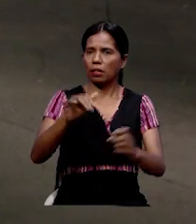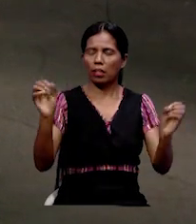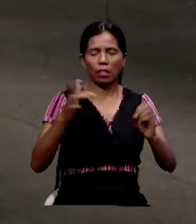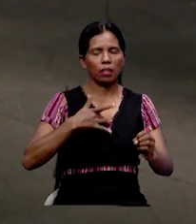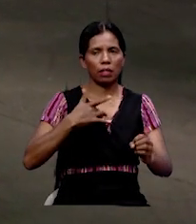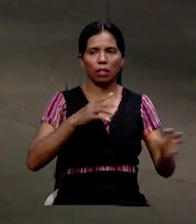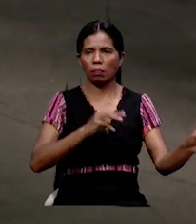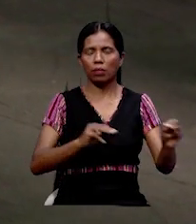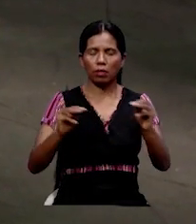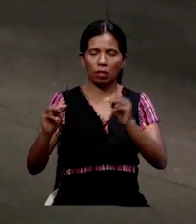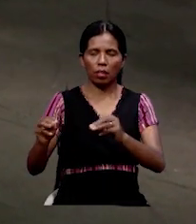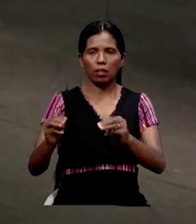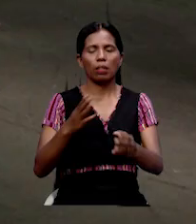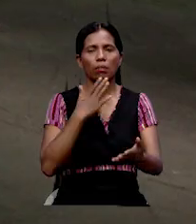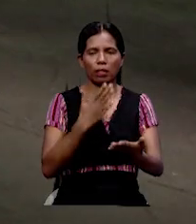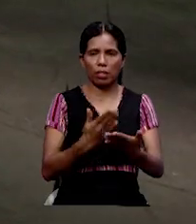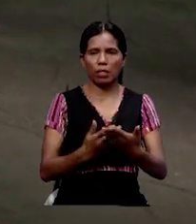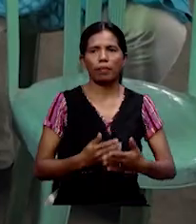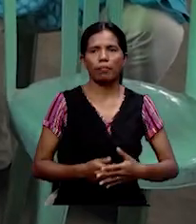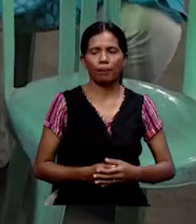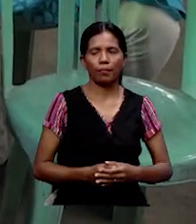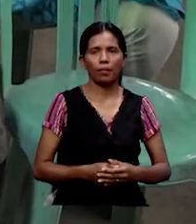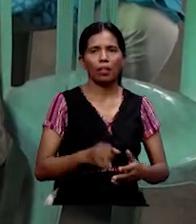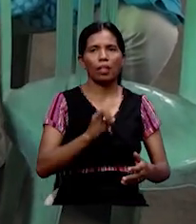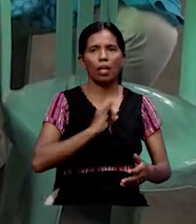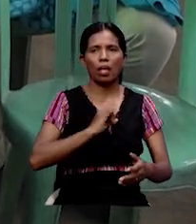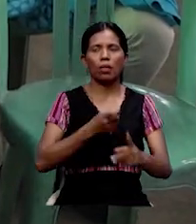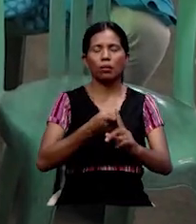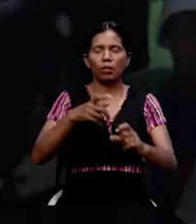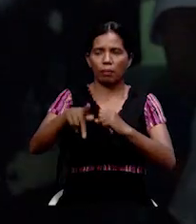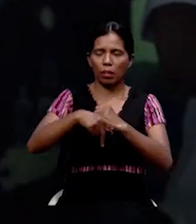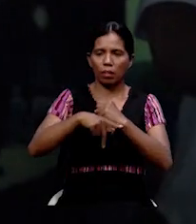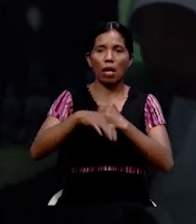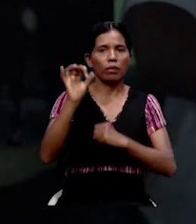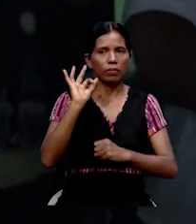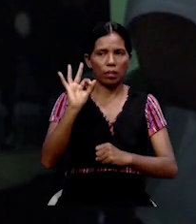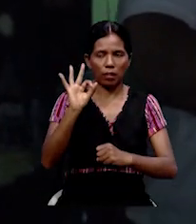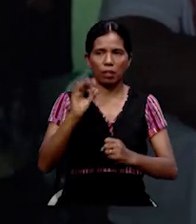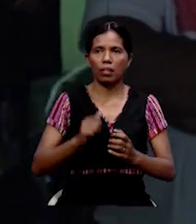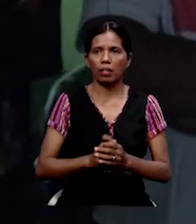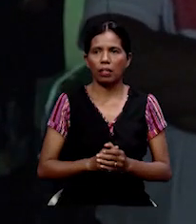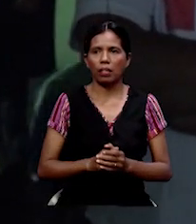senti mudanza nebe significante. Hau husi Partido Verde